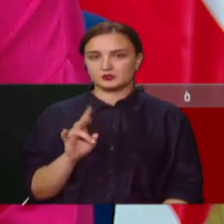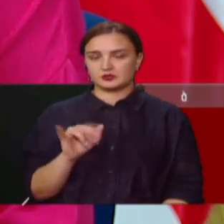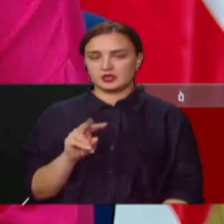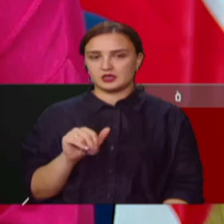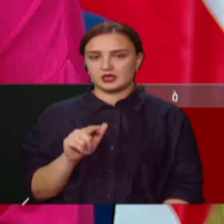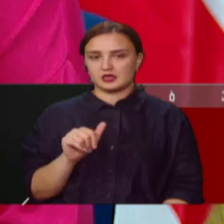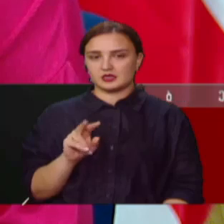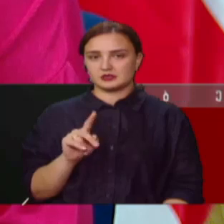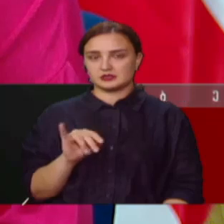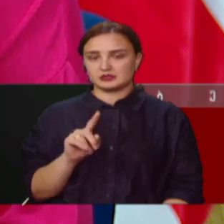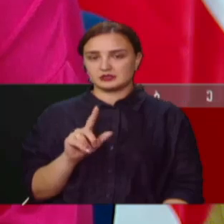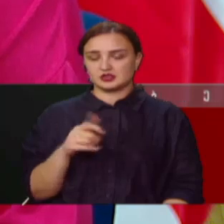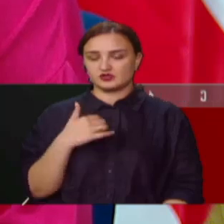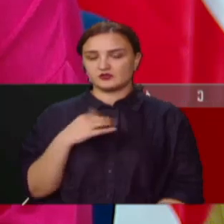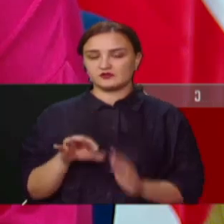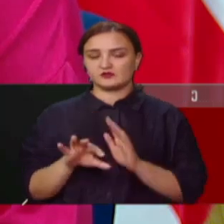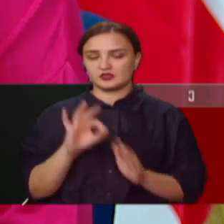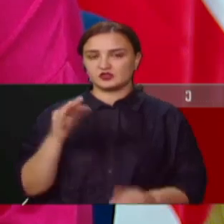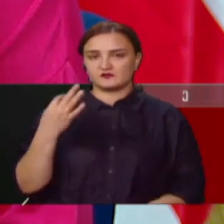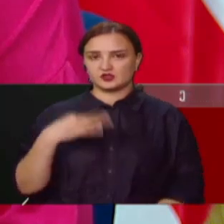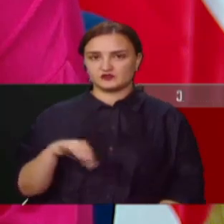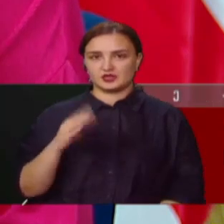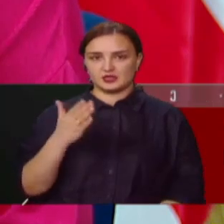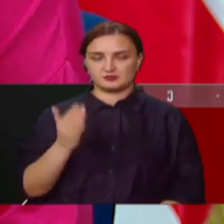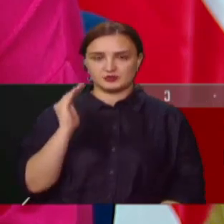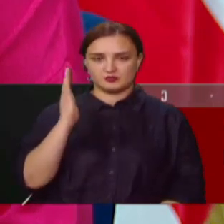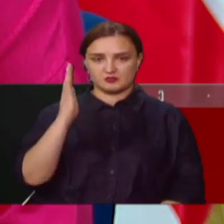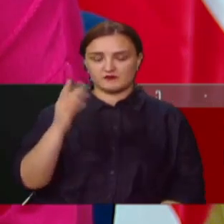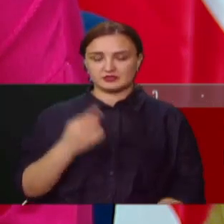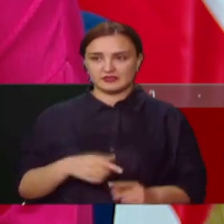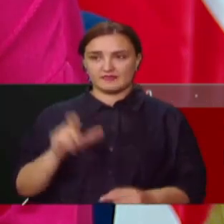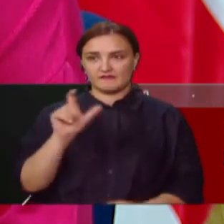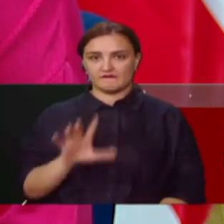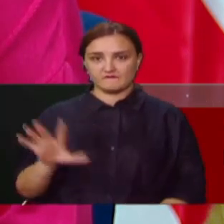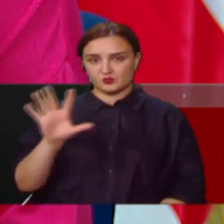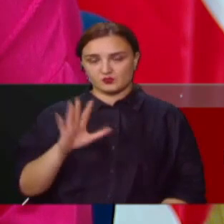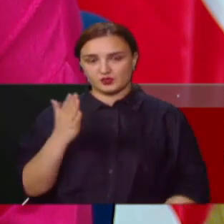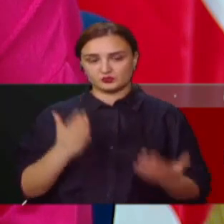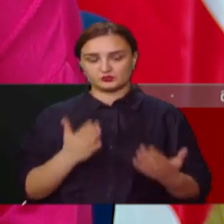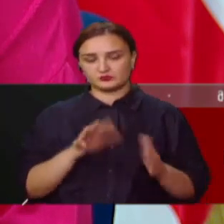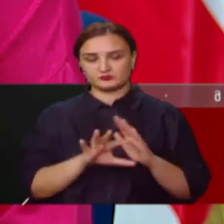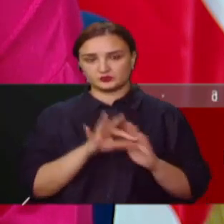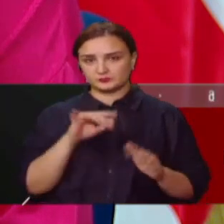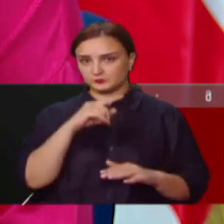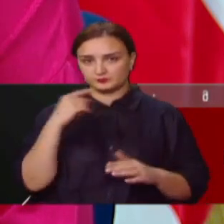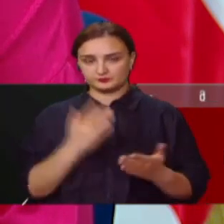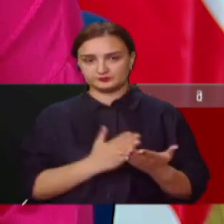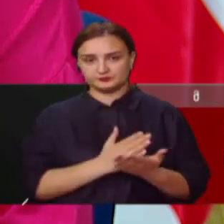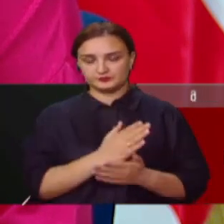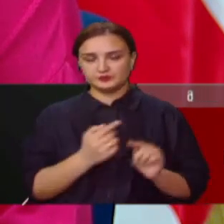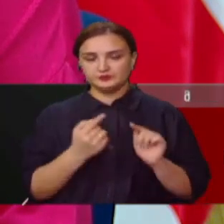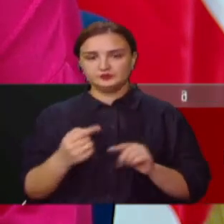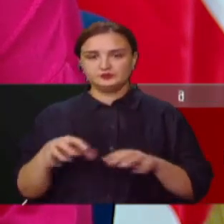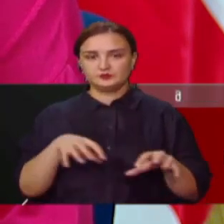რომ ვირჩევთ ჩვენი შვილების მომავალს, ესე იგი ევროპას, თუ ვირჩევთ რუსეთს,